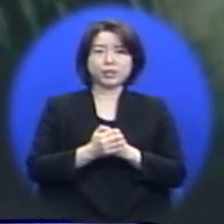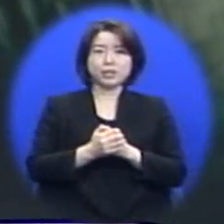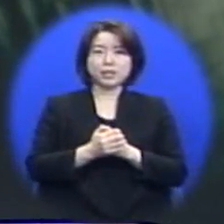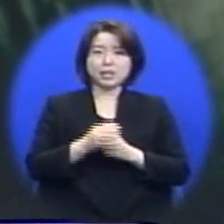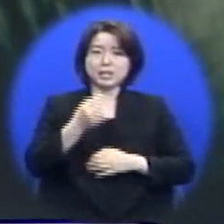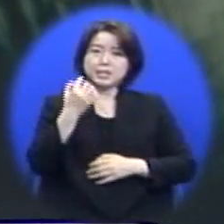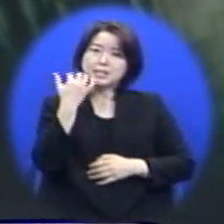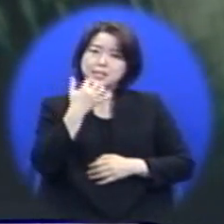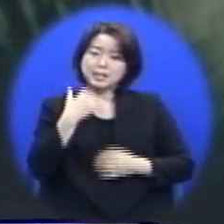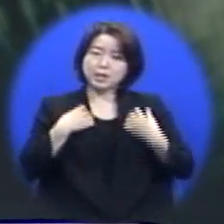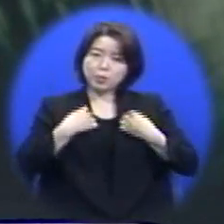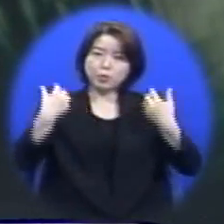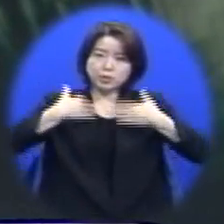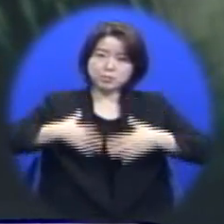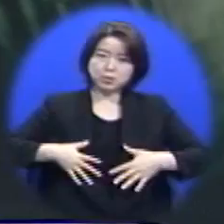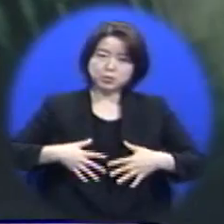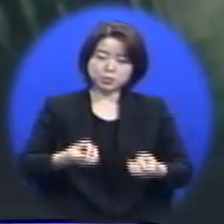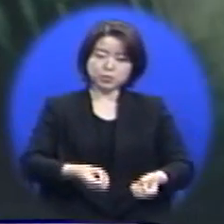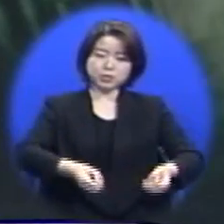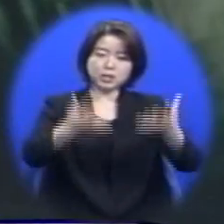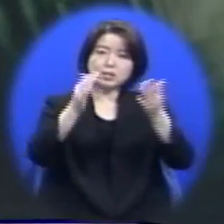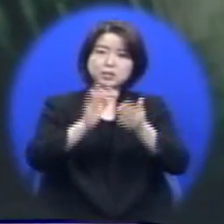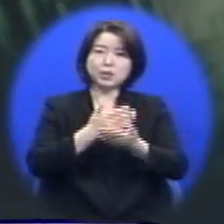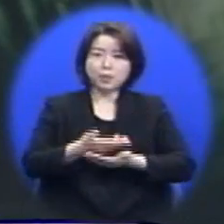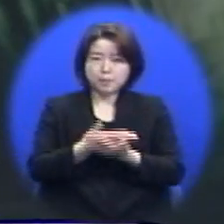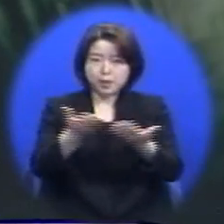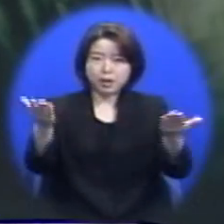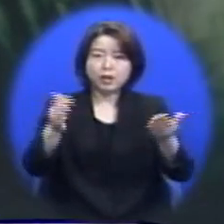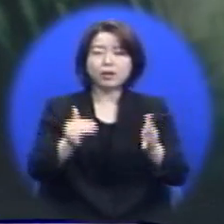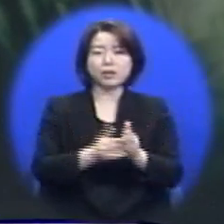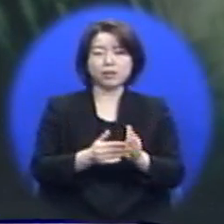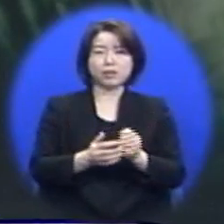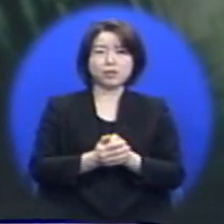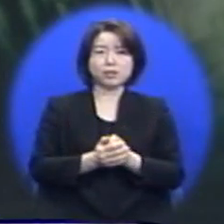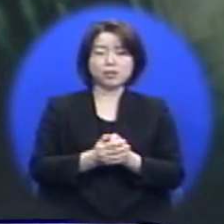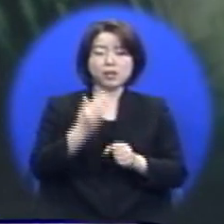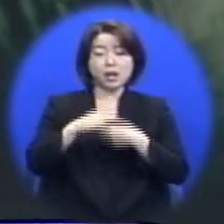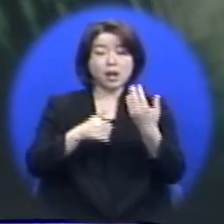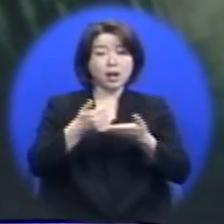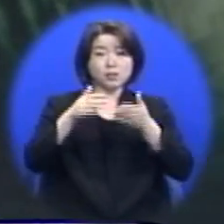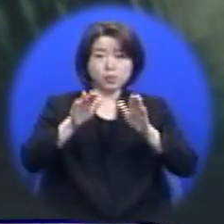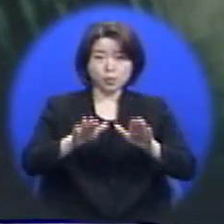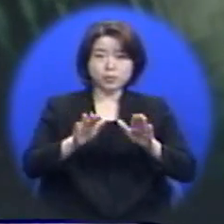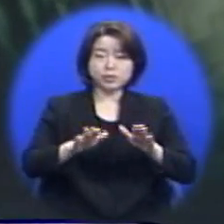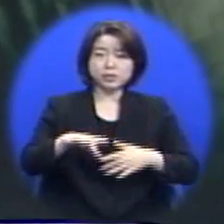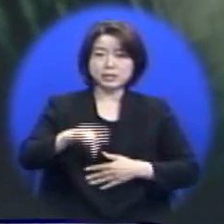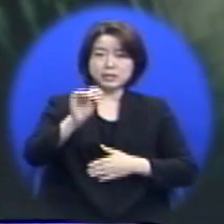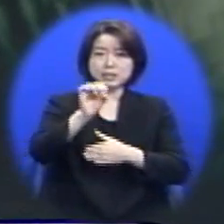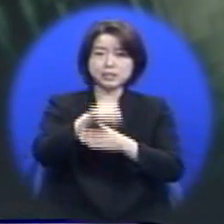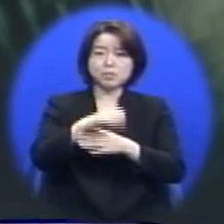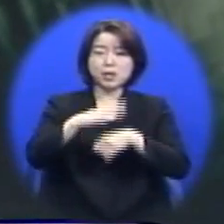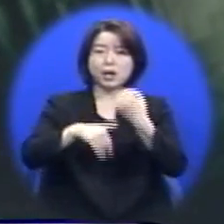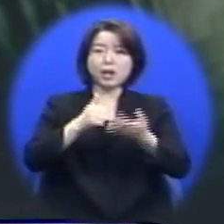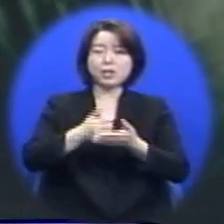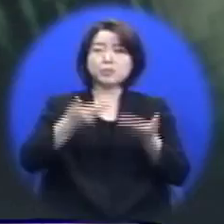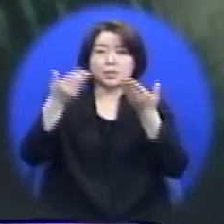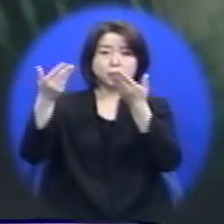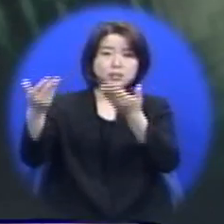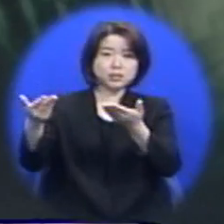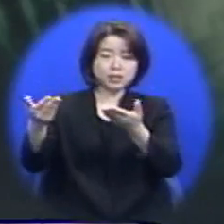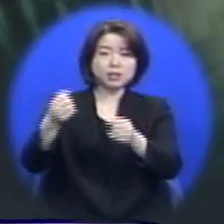채색 옷을 입히시고 잔치를 벌려주셨어요. 하나님 오늘 첫 열매를 하나님께 드리게